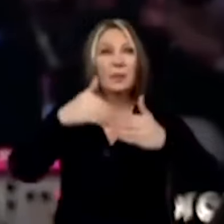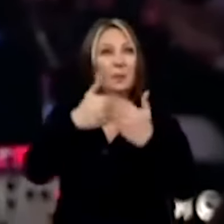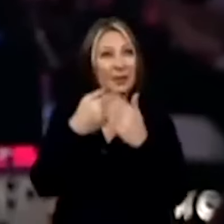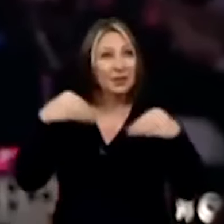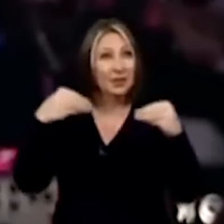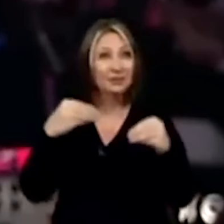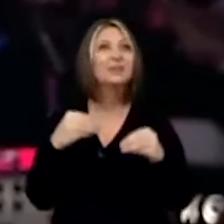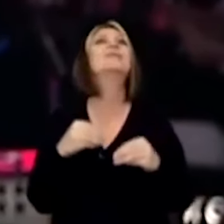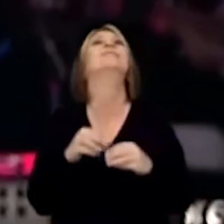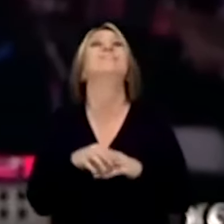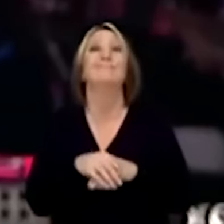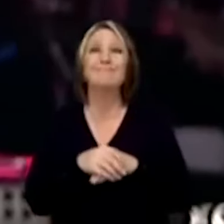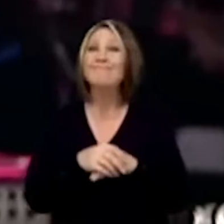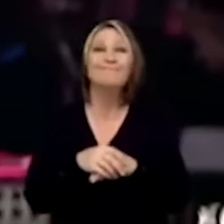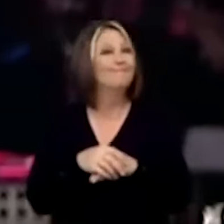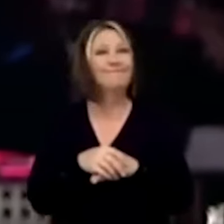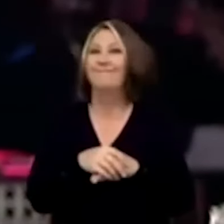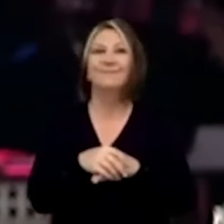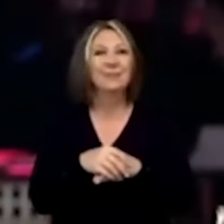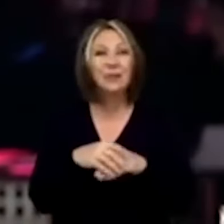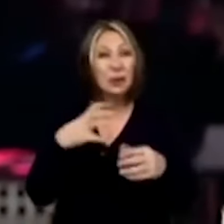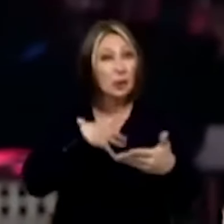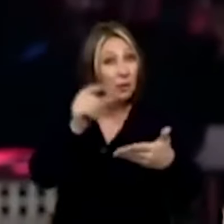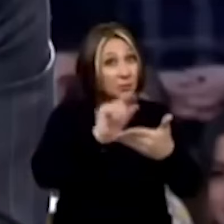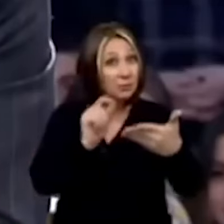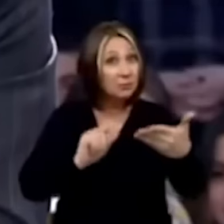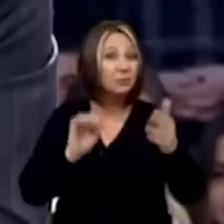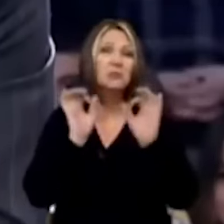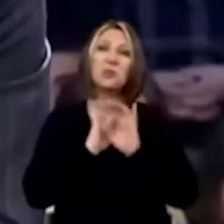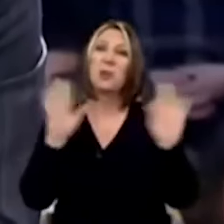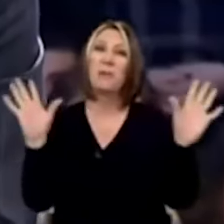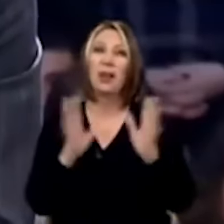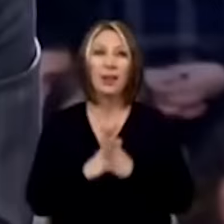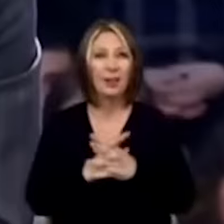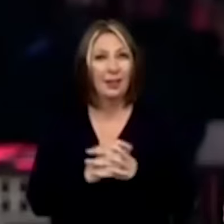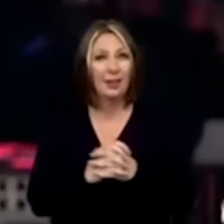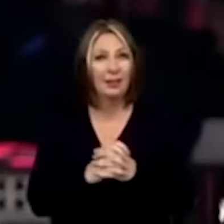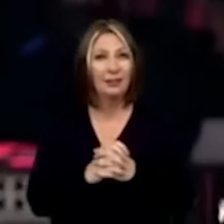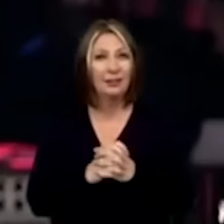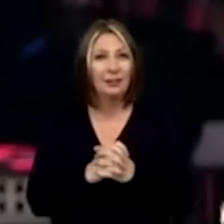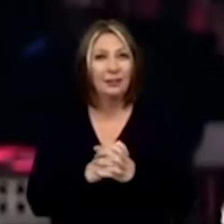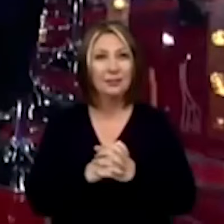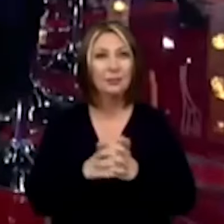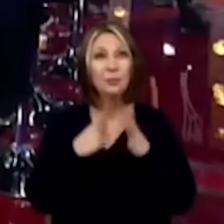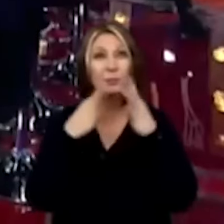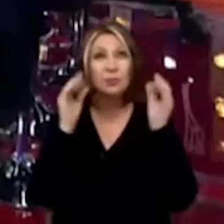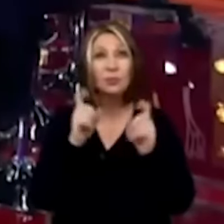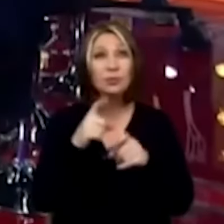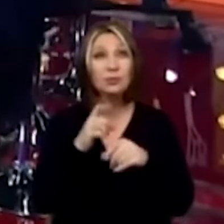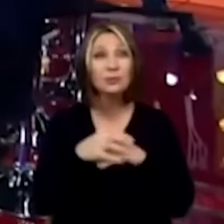sattın mı? Satmadım. Ama senaryoyu yazmak çok güzel ya. Mükemmel. Evet, güzel. Mutlu